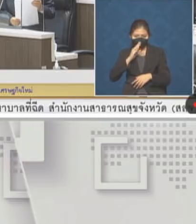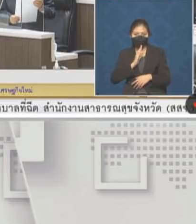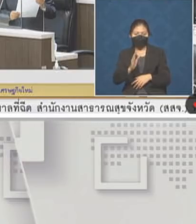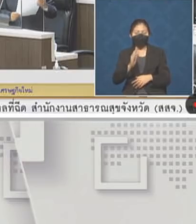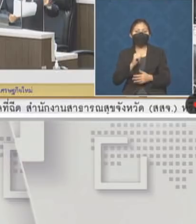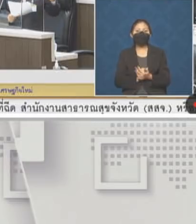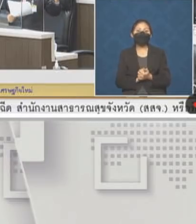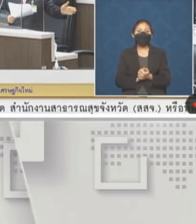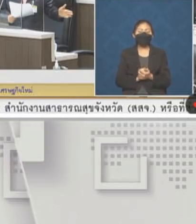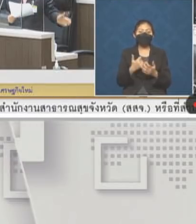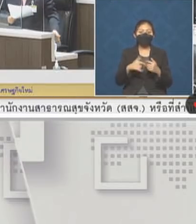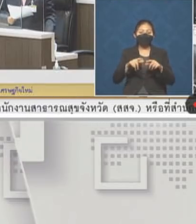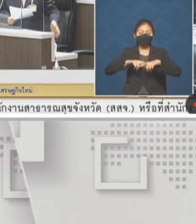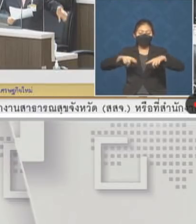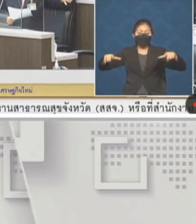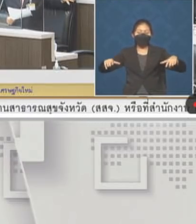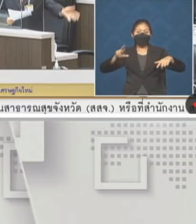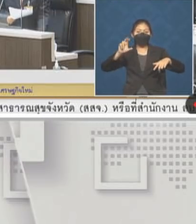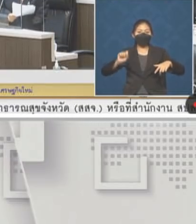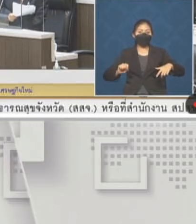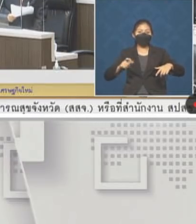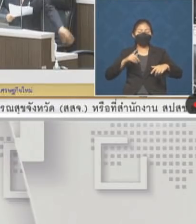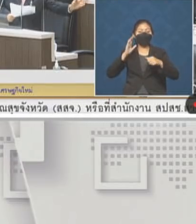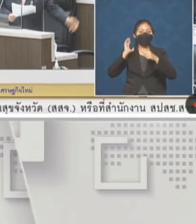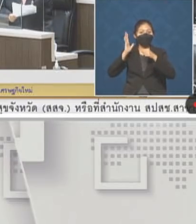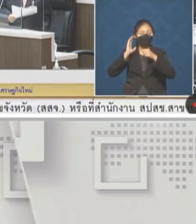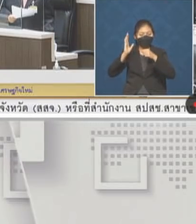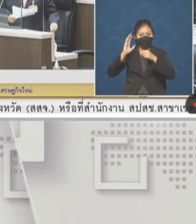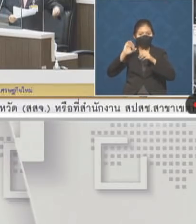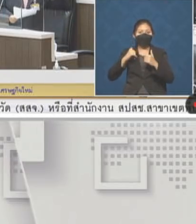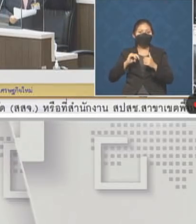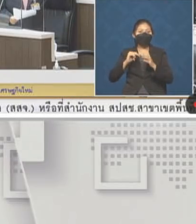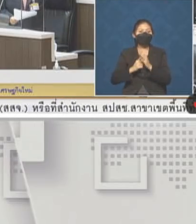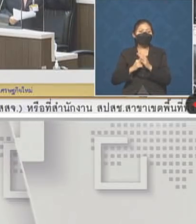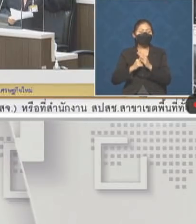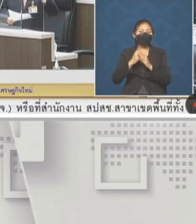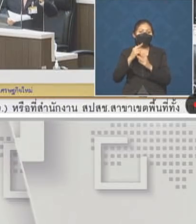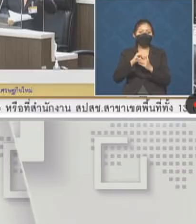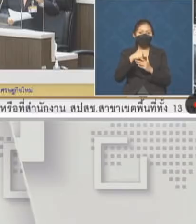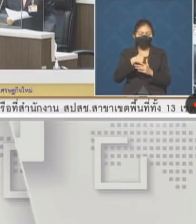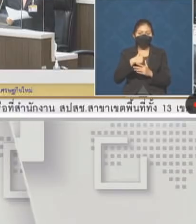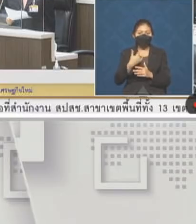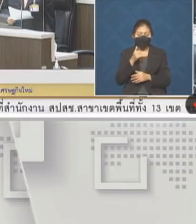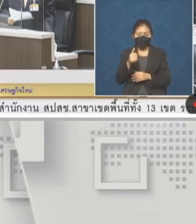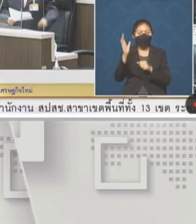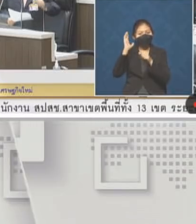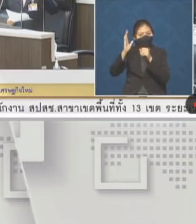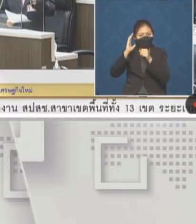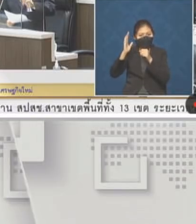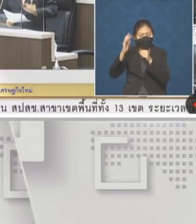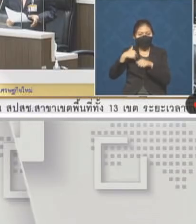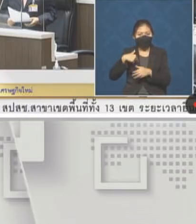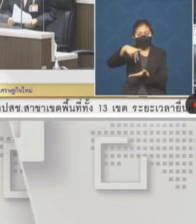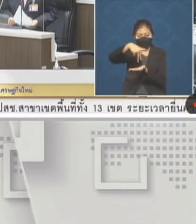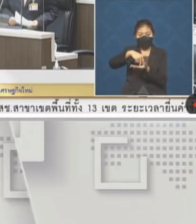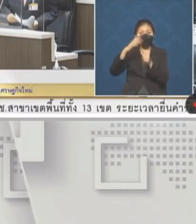ำธุรกิจหลายเรื่องแม้กระทั่งมีการทำเรื่องเกี่ยวธุรกิจรถบางอย่างคราวนี้คุณ